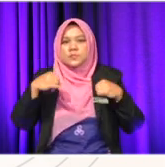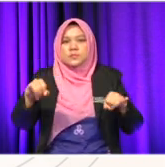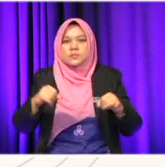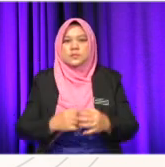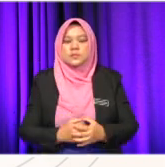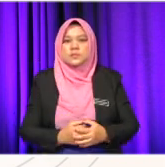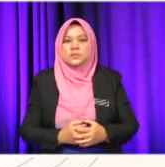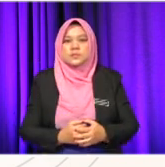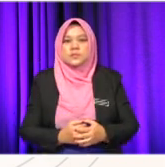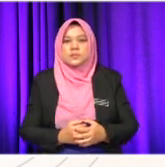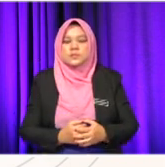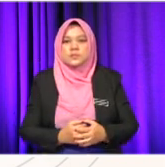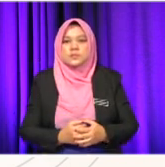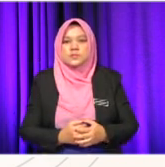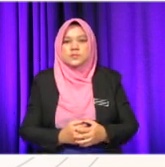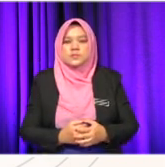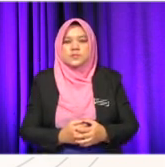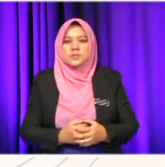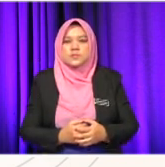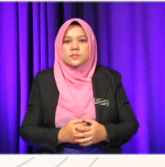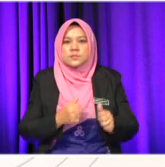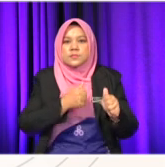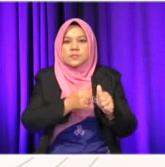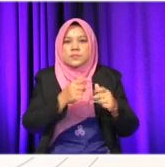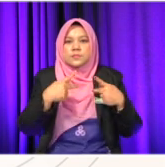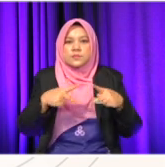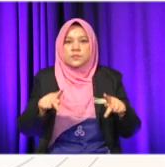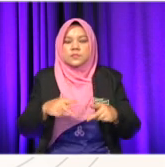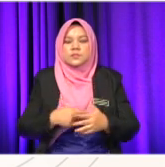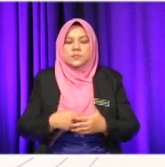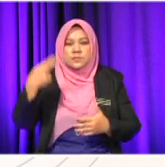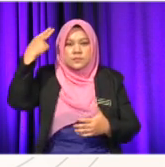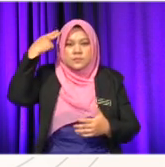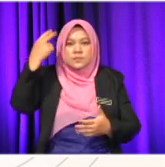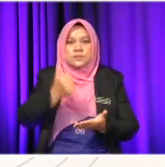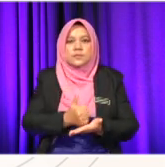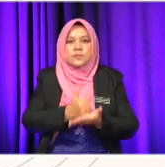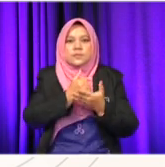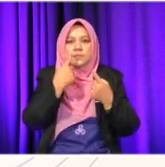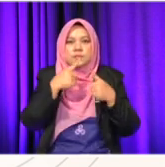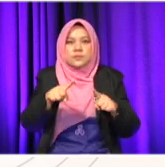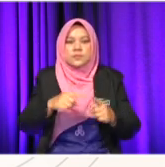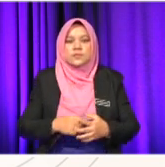peluang mengejar peluang oke cek gua minta Hazim Tolong jawab